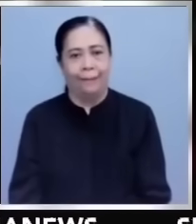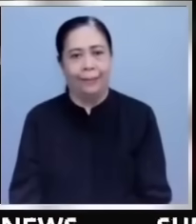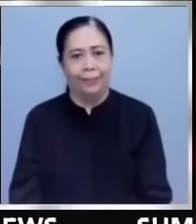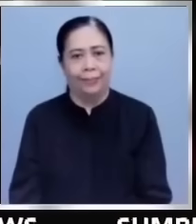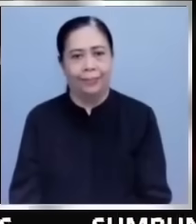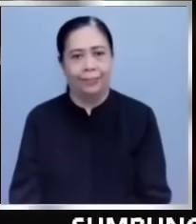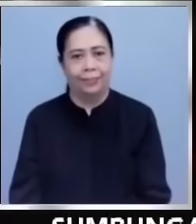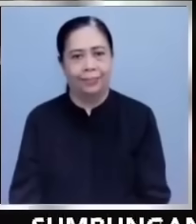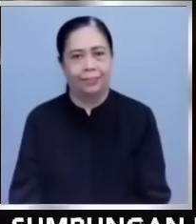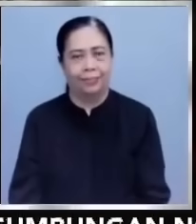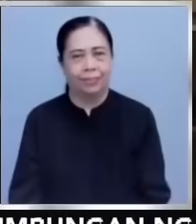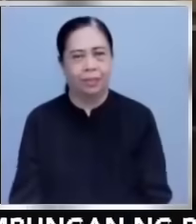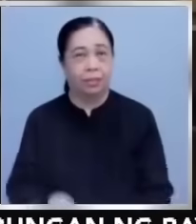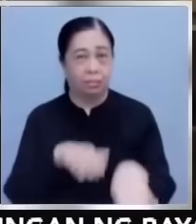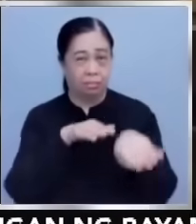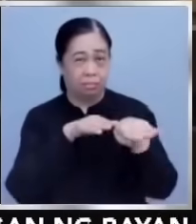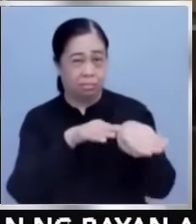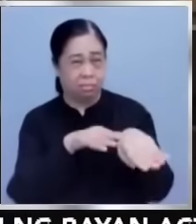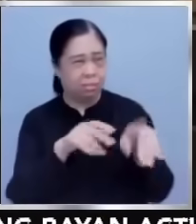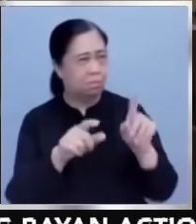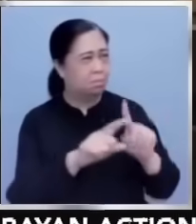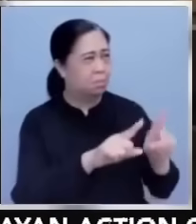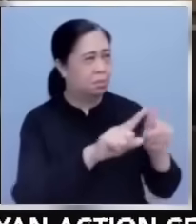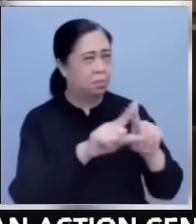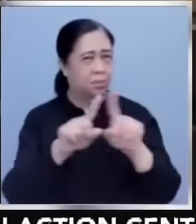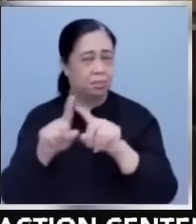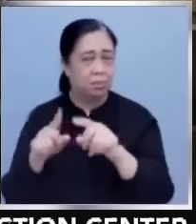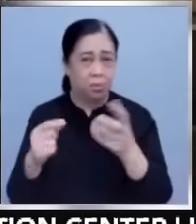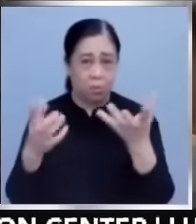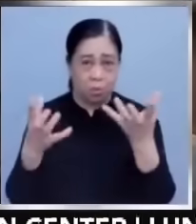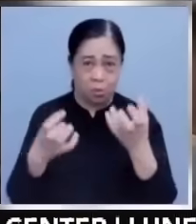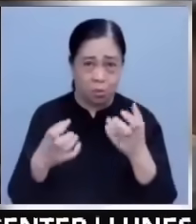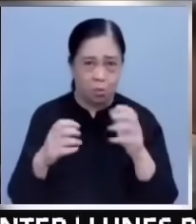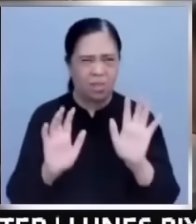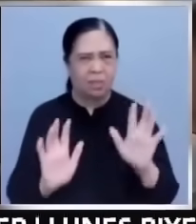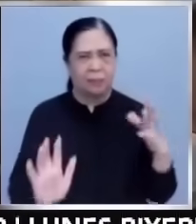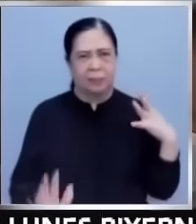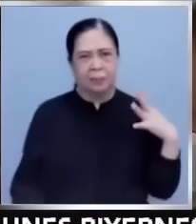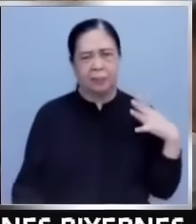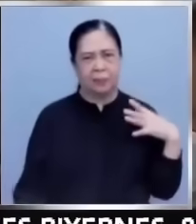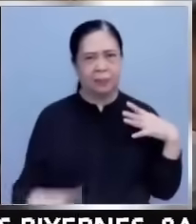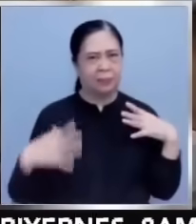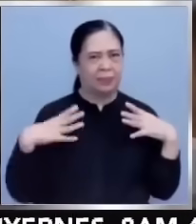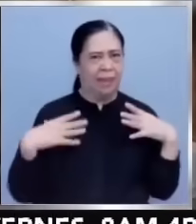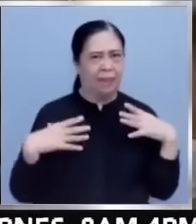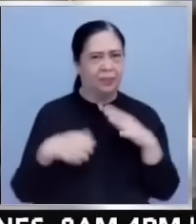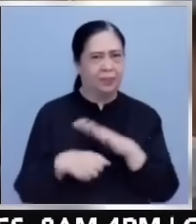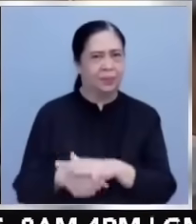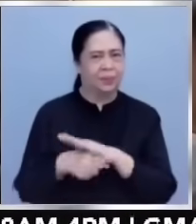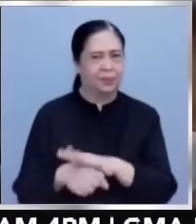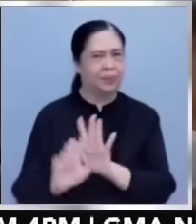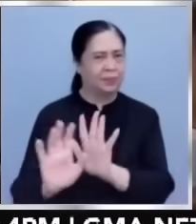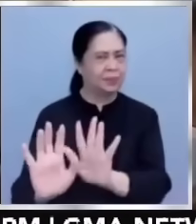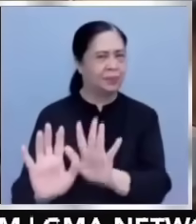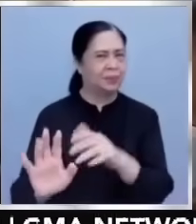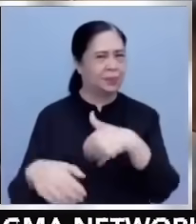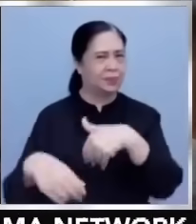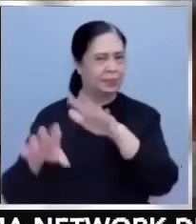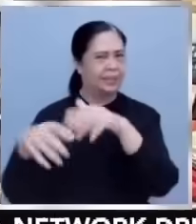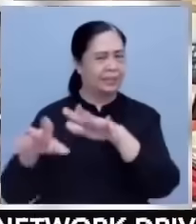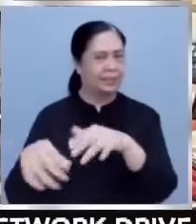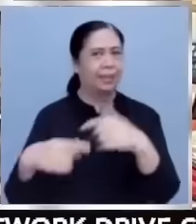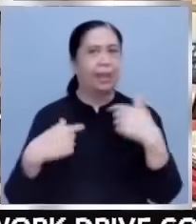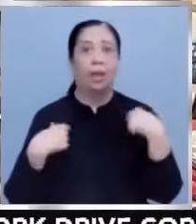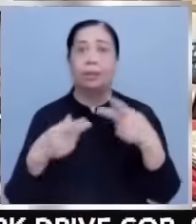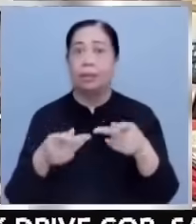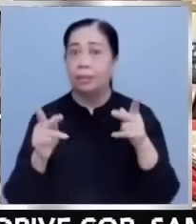Heavy traffic everywhere, kaya sa mga gustong magpalipas oras at ayaw ma-stress sa gitna ng traffic, may isang lugar sa